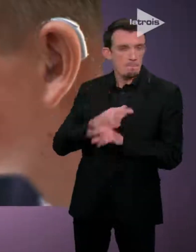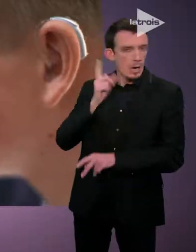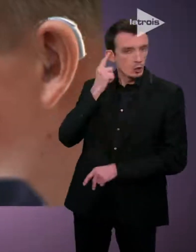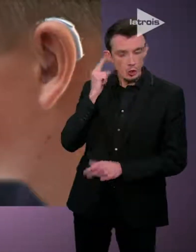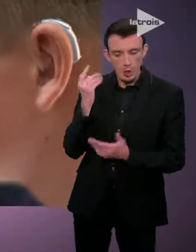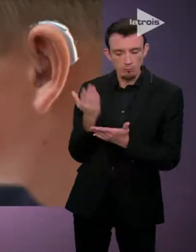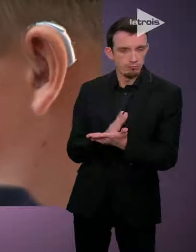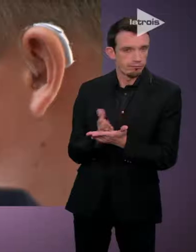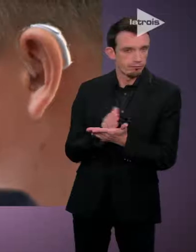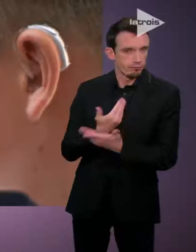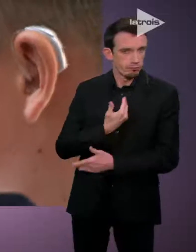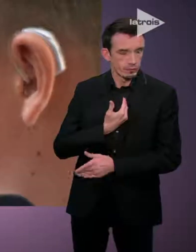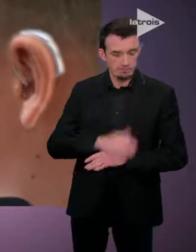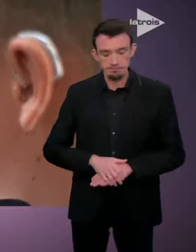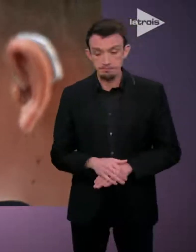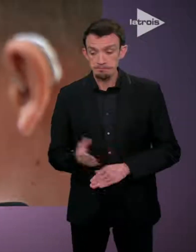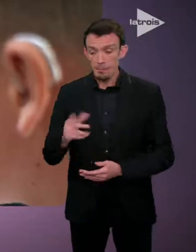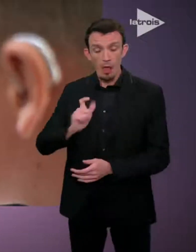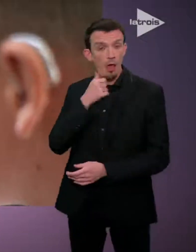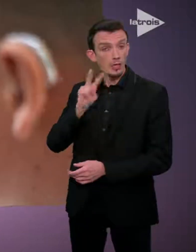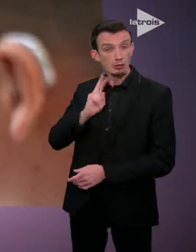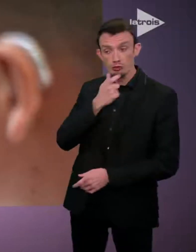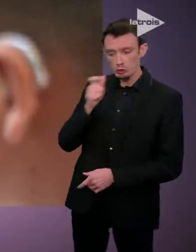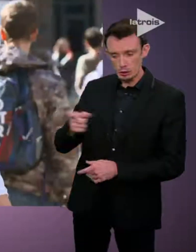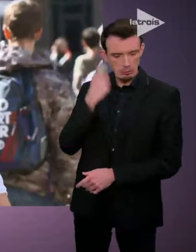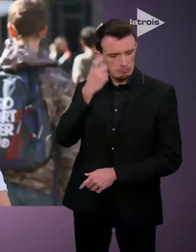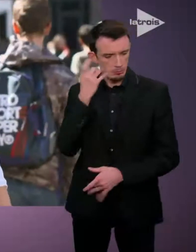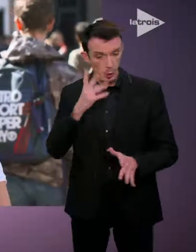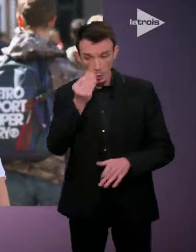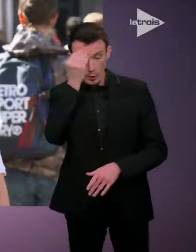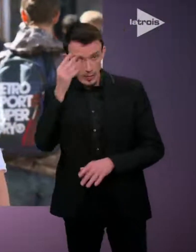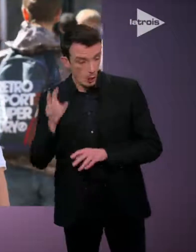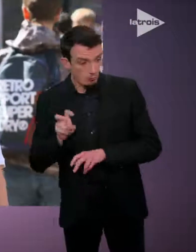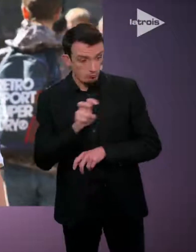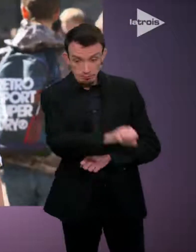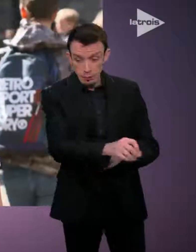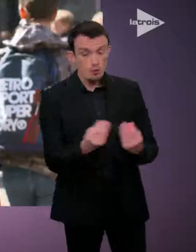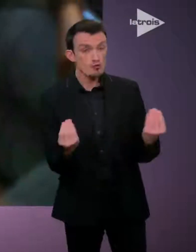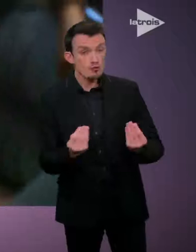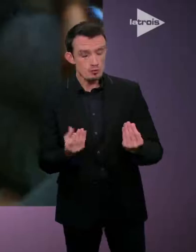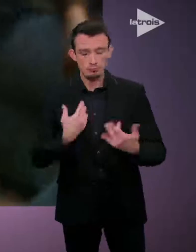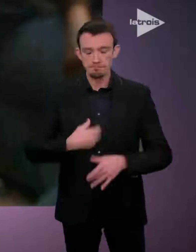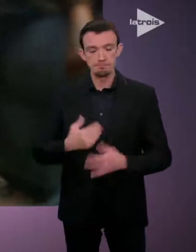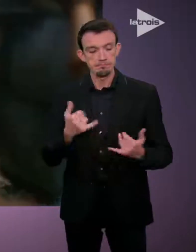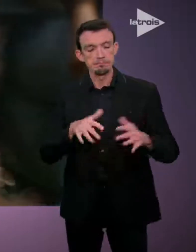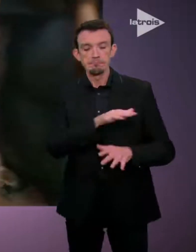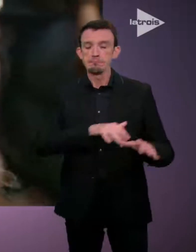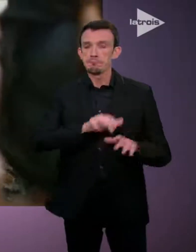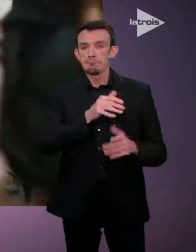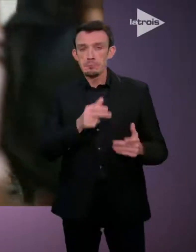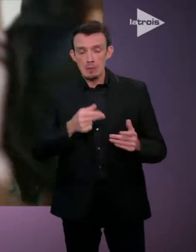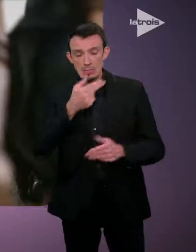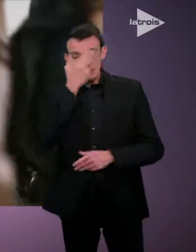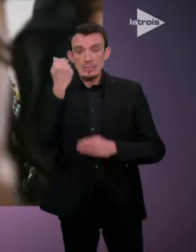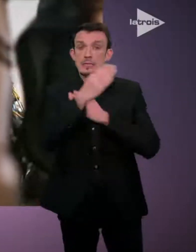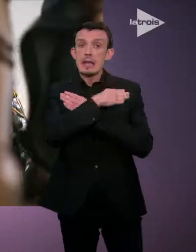alentours des 2 ans, s'est posé la question de sa scolarité. Et puis on a été tout à fait séduit par le modèle d'enseignement